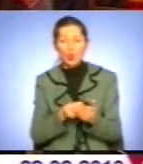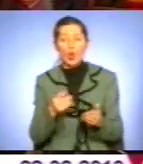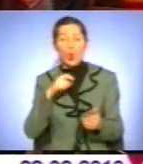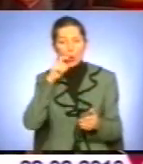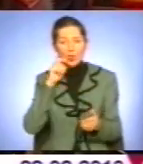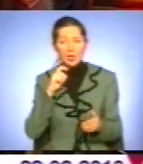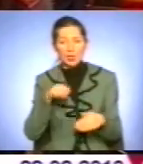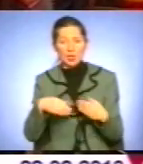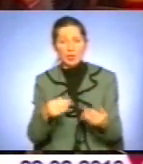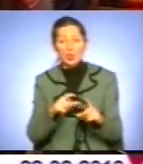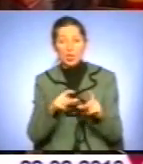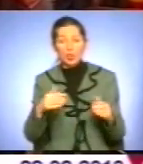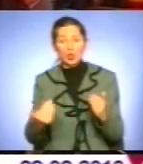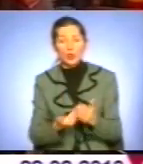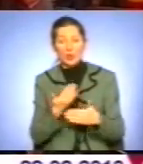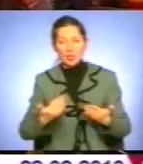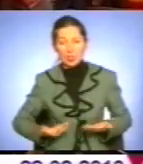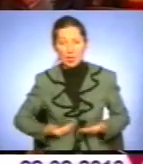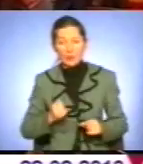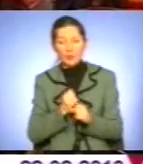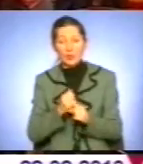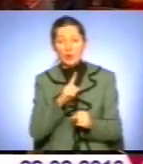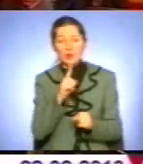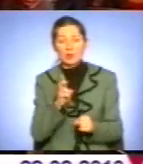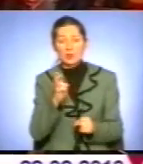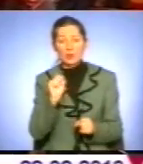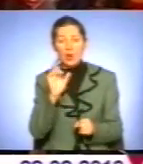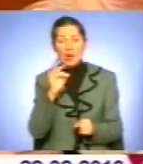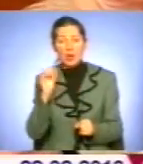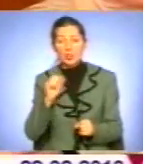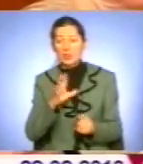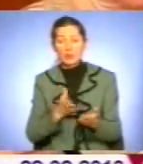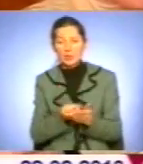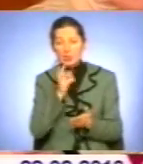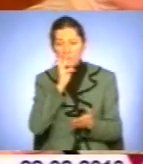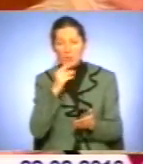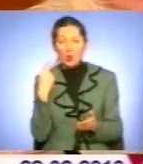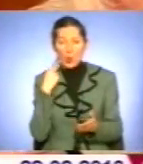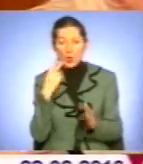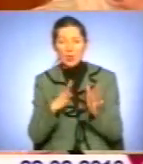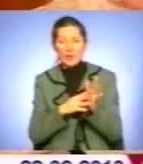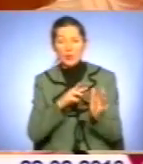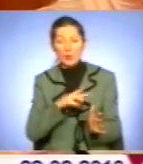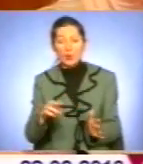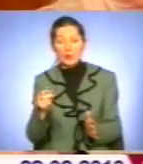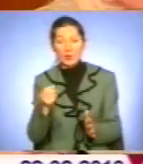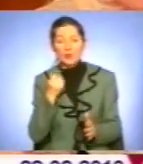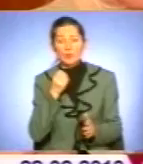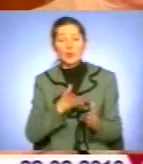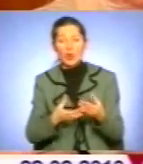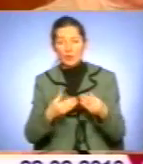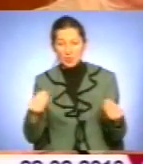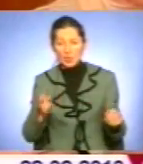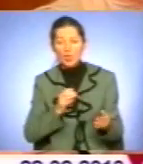Барайського кар'єру не виплатили зарплату, тому що підприємство боргують 9 мільйонів гривень. Навесні, коли кар'єр відновить роботу після сезонної